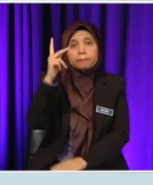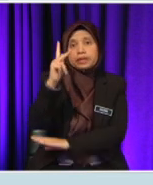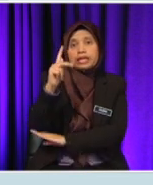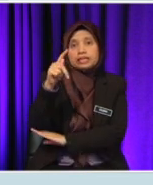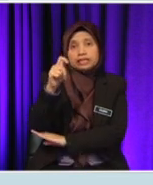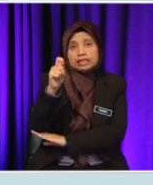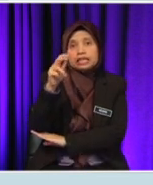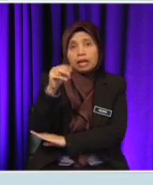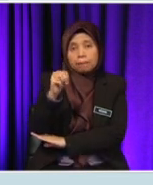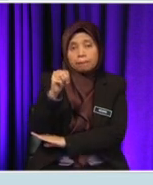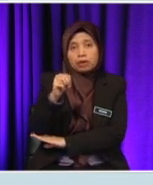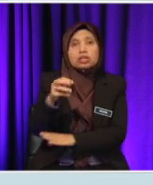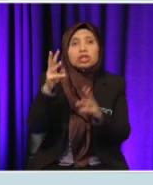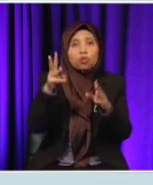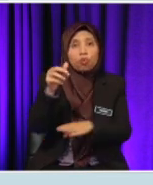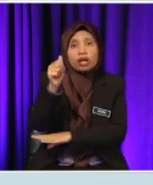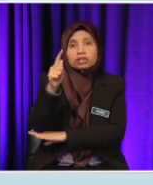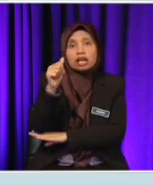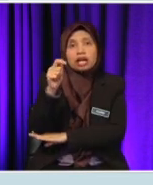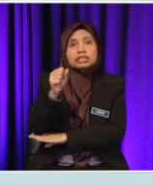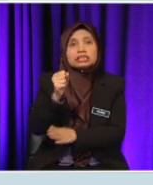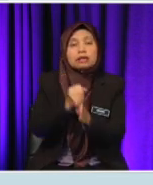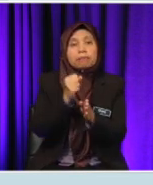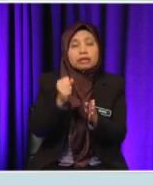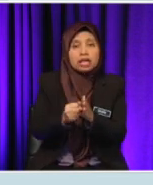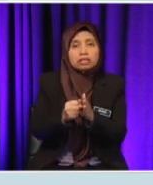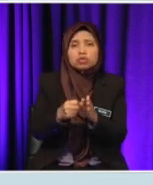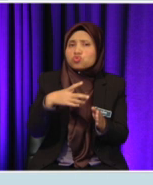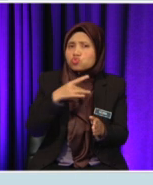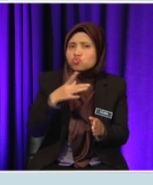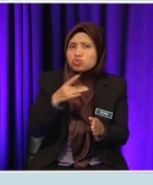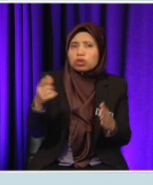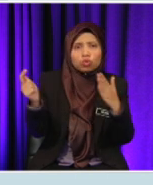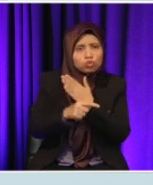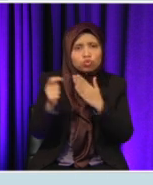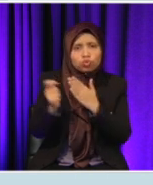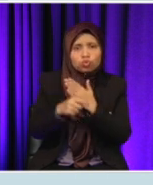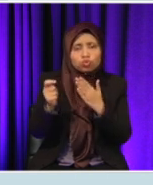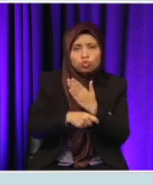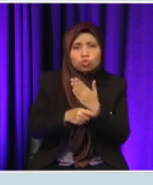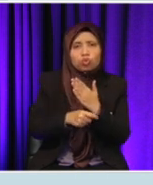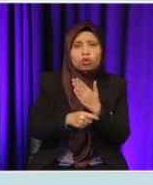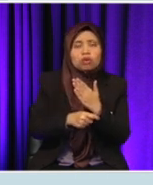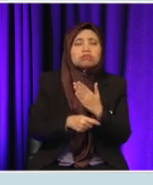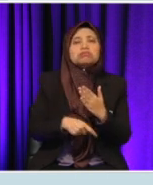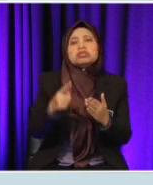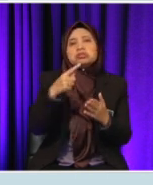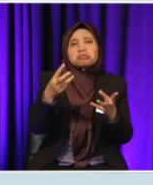sebagai watak sampingan seorang yang suka menuduh oke bila telah